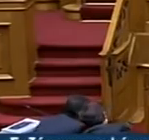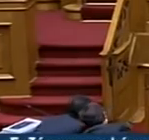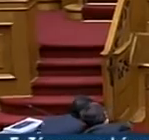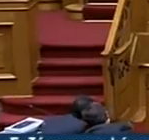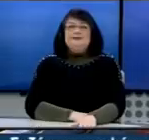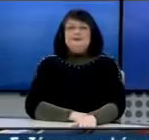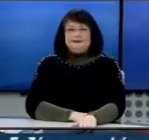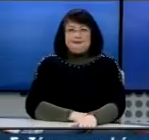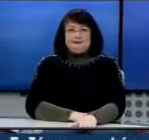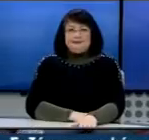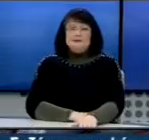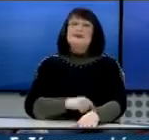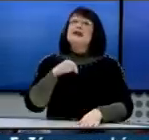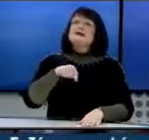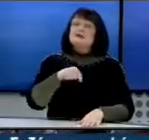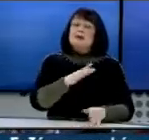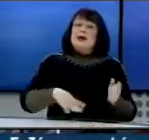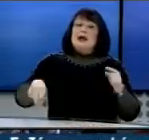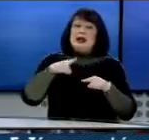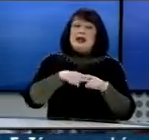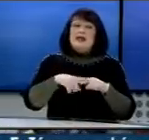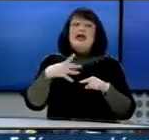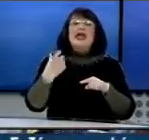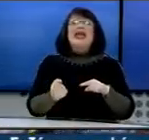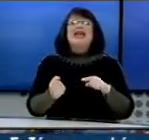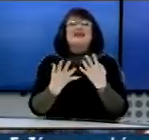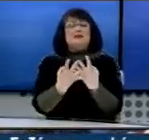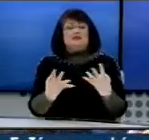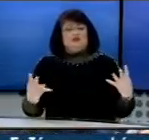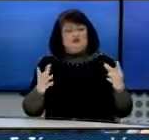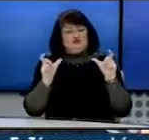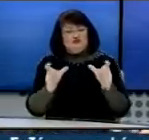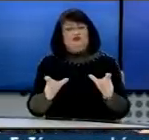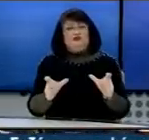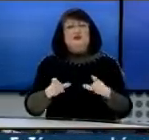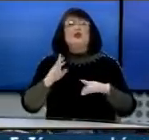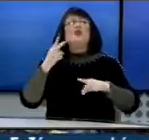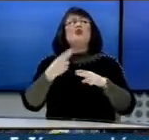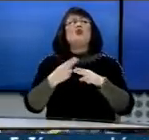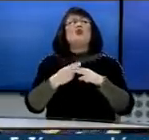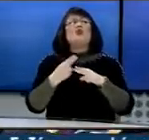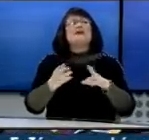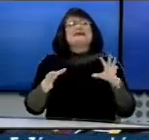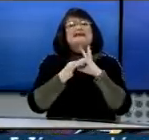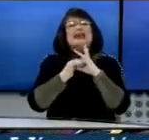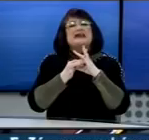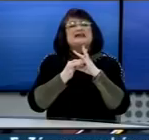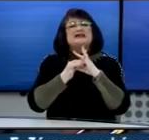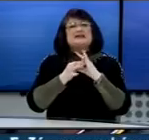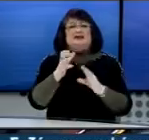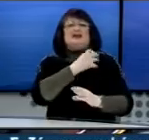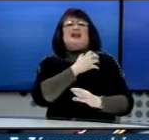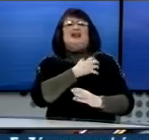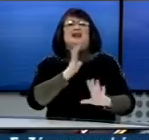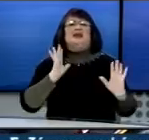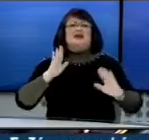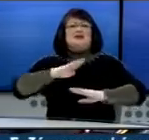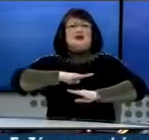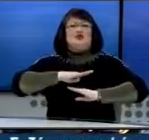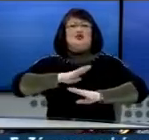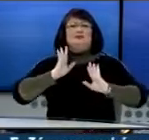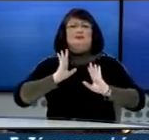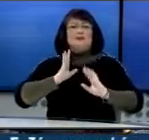Σήμερα η Ελλάδα έχει ένα πλέγμα ισχυρών στρατηγικών σχέσεων με την Αμερική